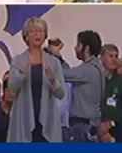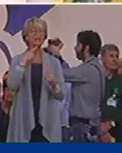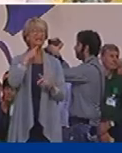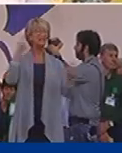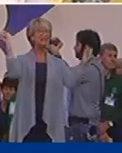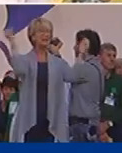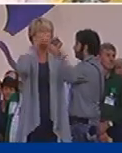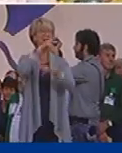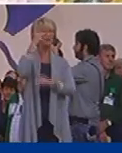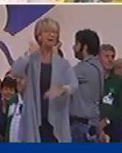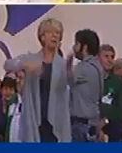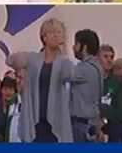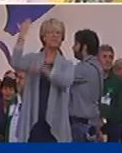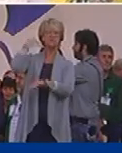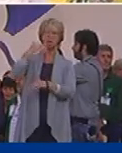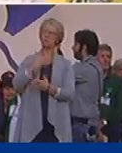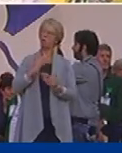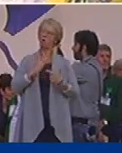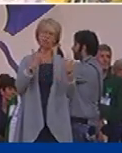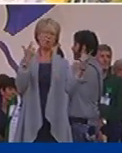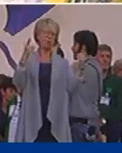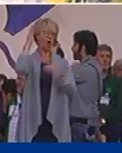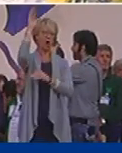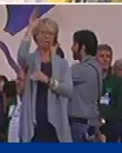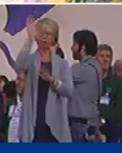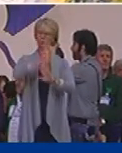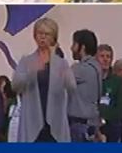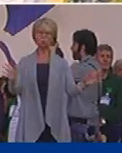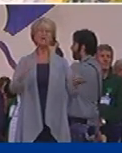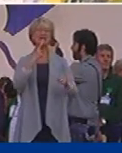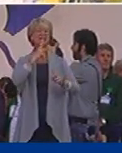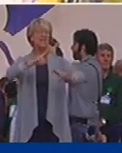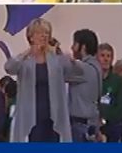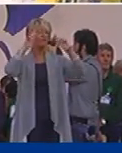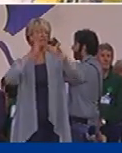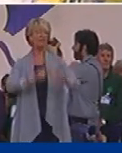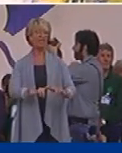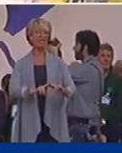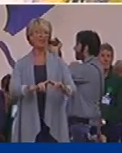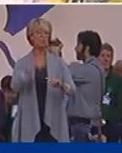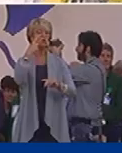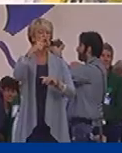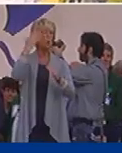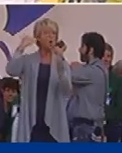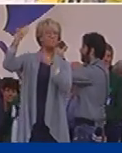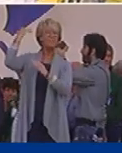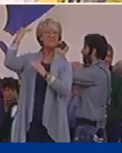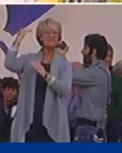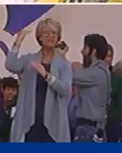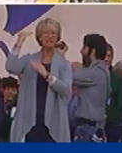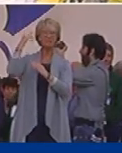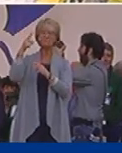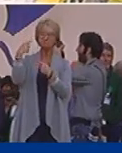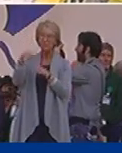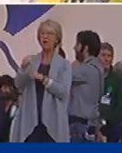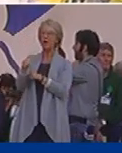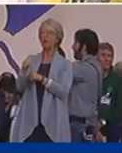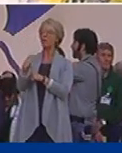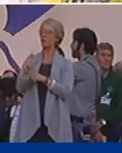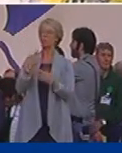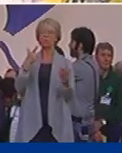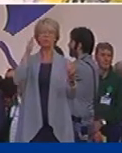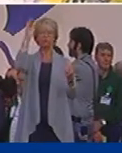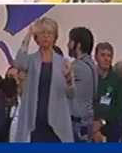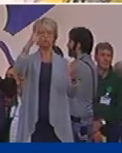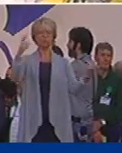passato non ha futuro, ma chi si ferma ostaggio del suo passato, anch'egli non ha